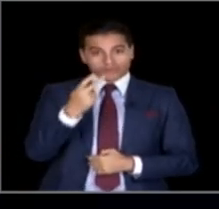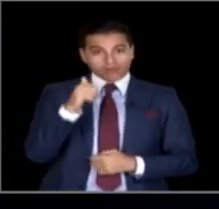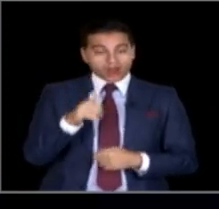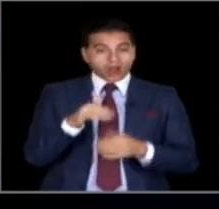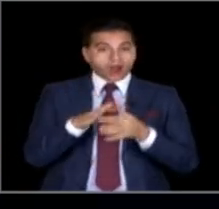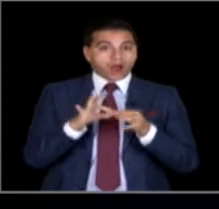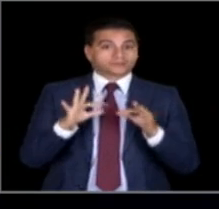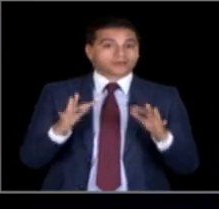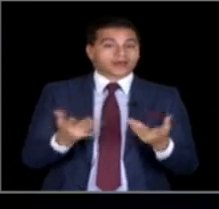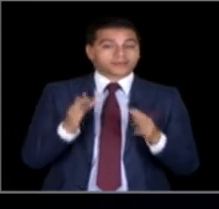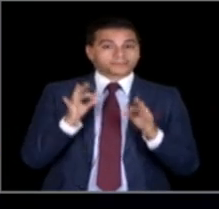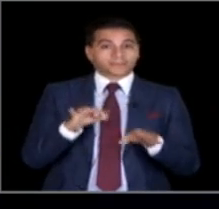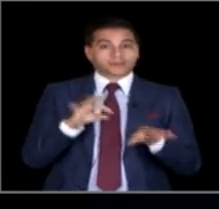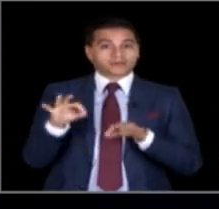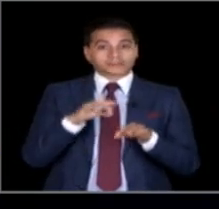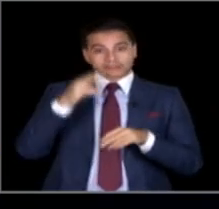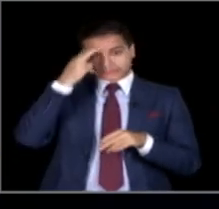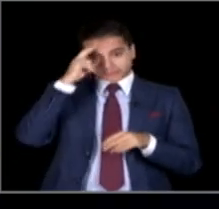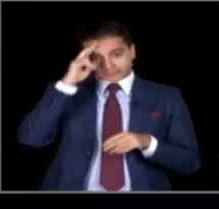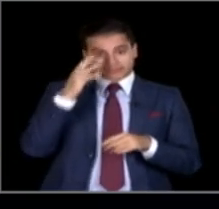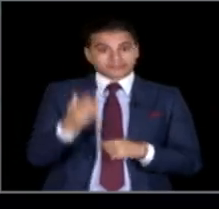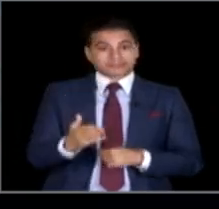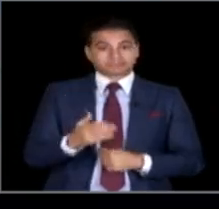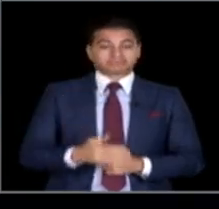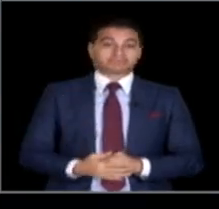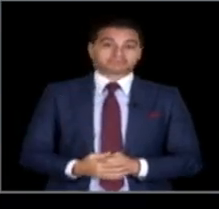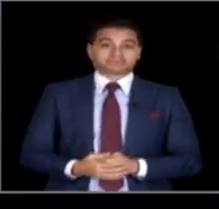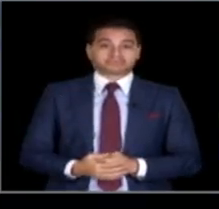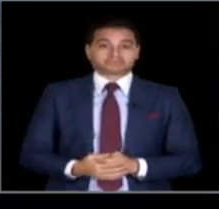ايه اللي حصل في القرعة الصعبة دي.